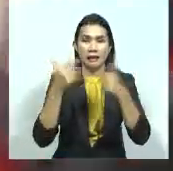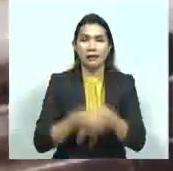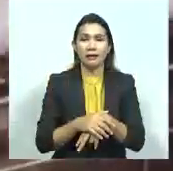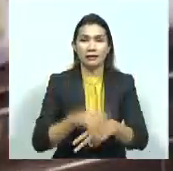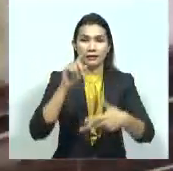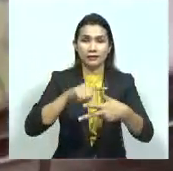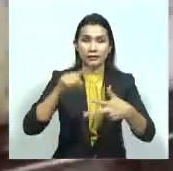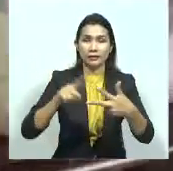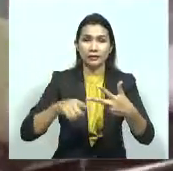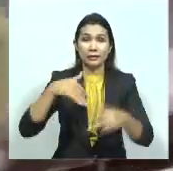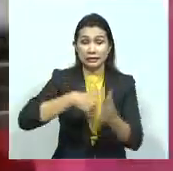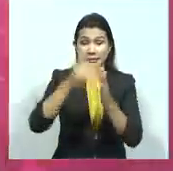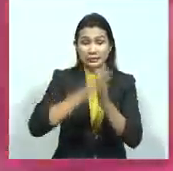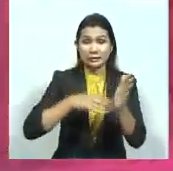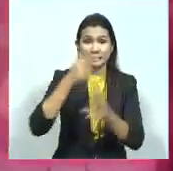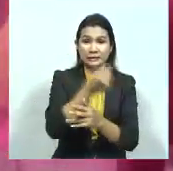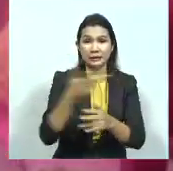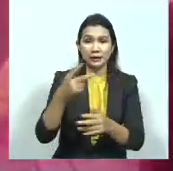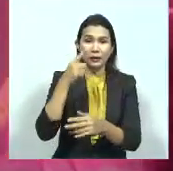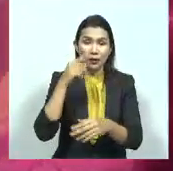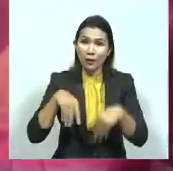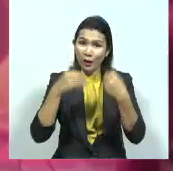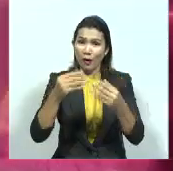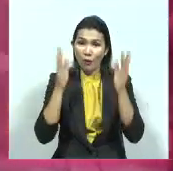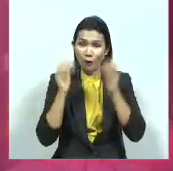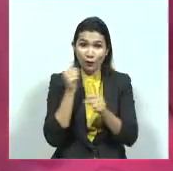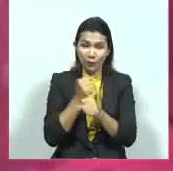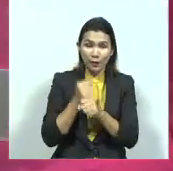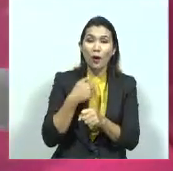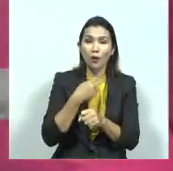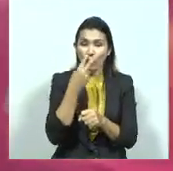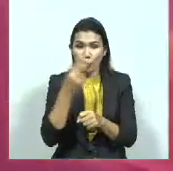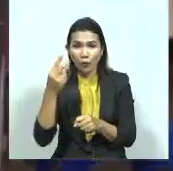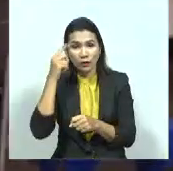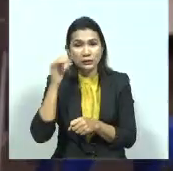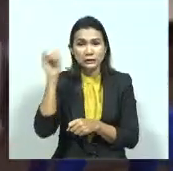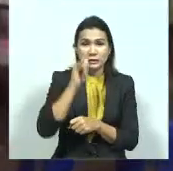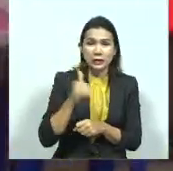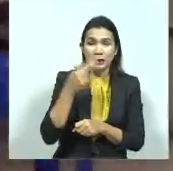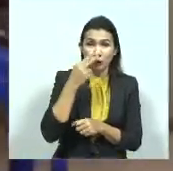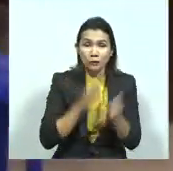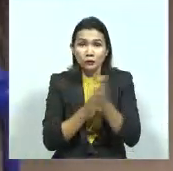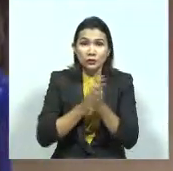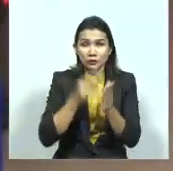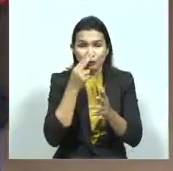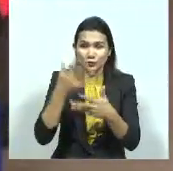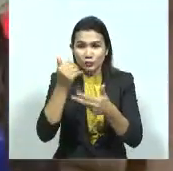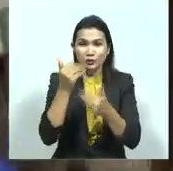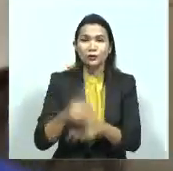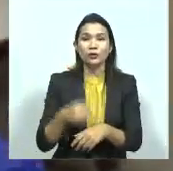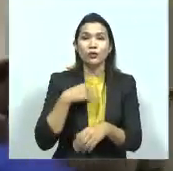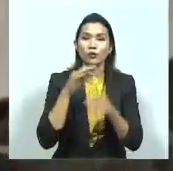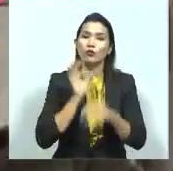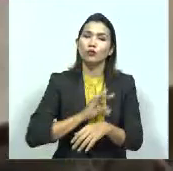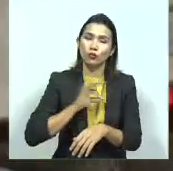ำมุ้ง3สีมาใช้กับผู้ป่วยก็กระตุ้นบรรยากาศการทำงานของเจ้าหน้าที่พยาบาลแล้วก็ญาติให้ดูตื่นตัวมากยิ่งขึ้นนะคะรู้สึ